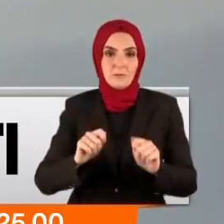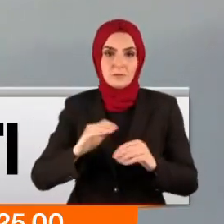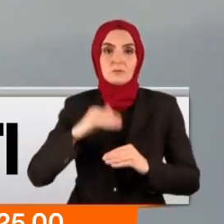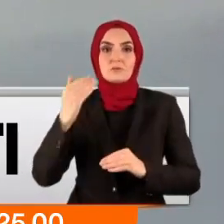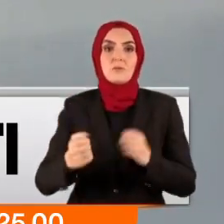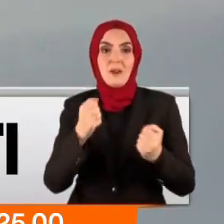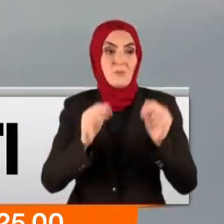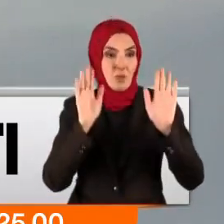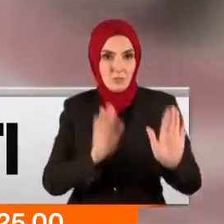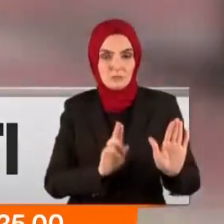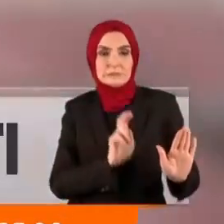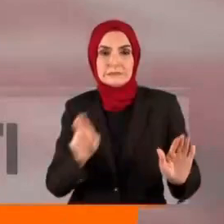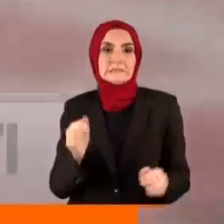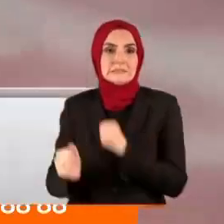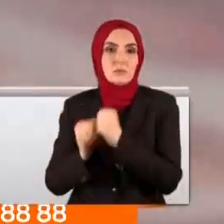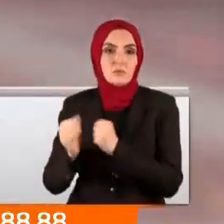çalıştı ancak yakalandı.